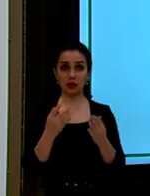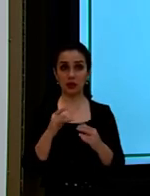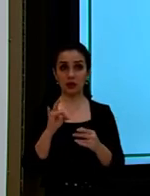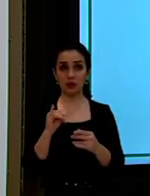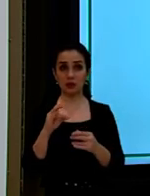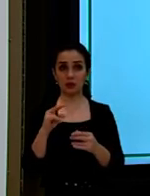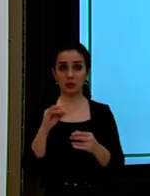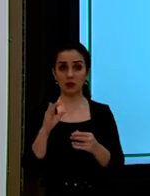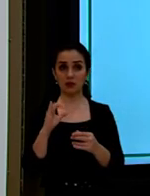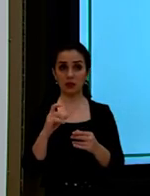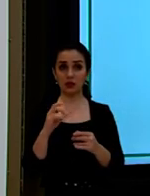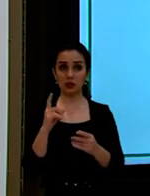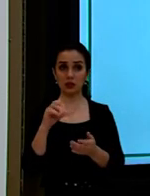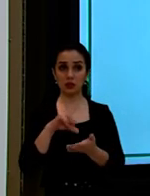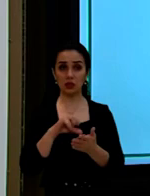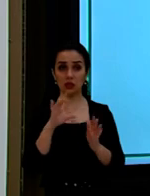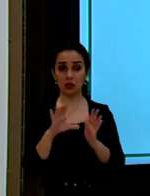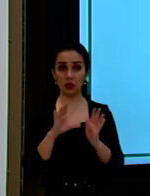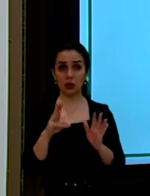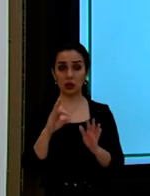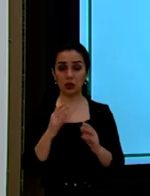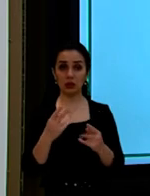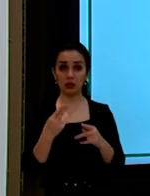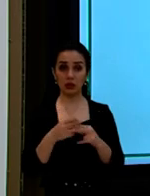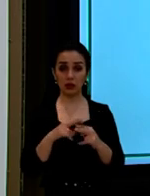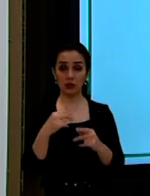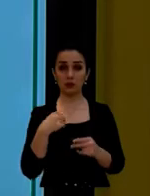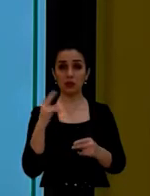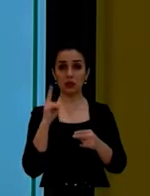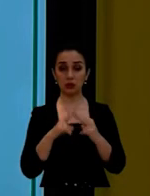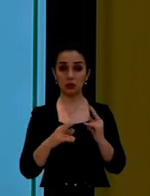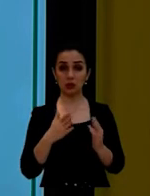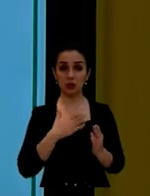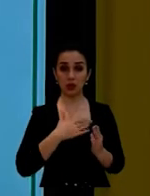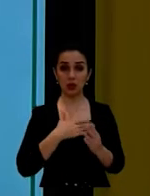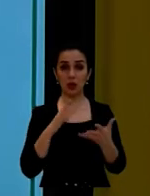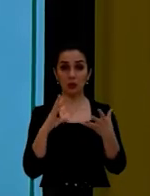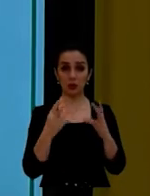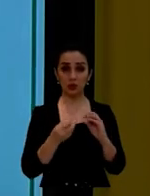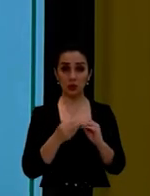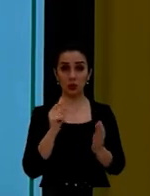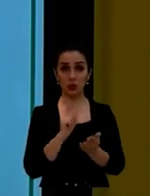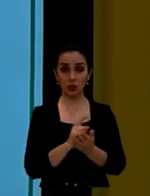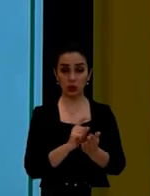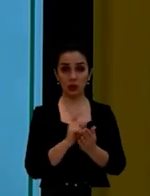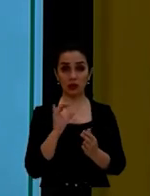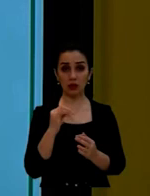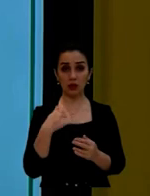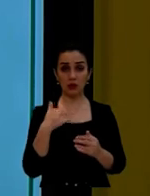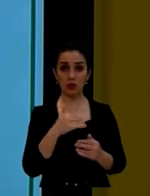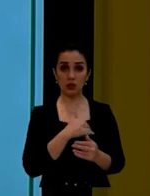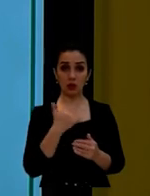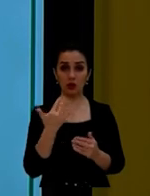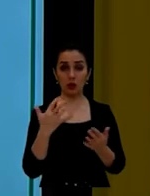участием электрического тока на этом ребят я заканчивал нас обобщающий урок я вам желаю